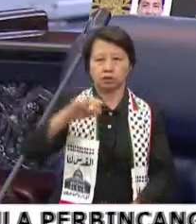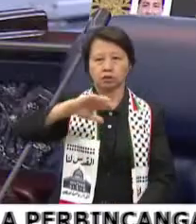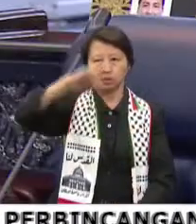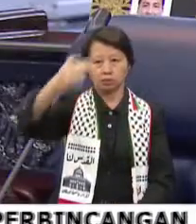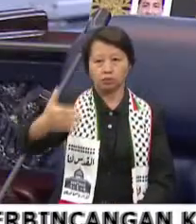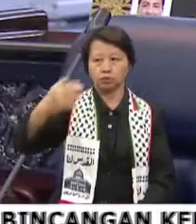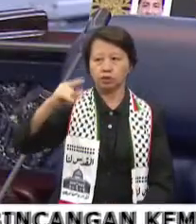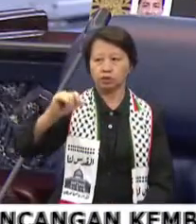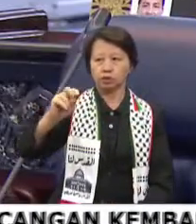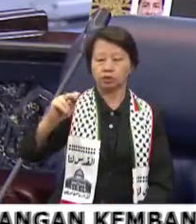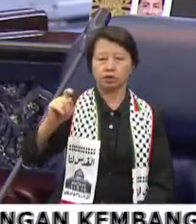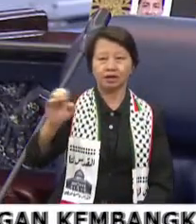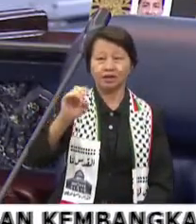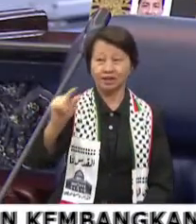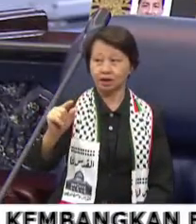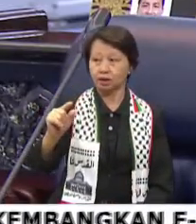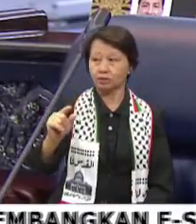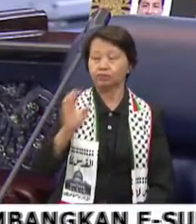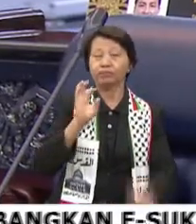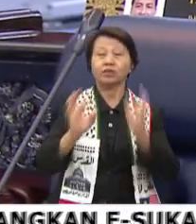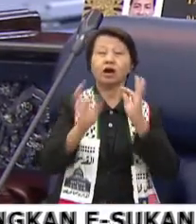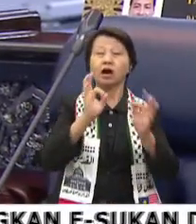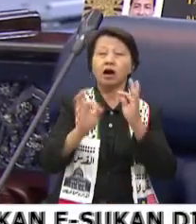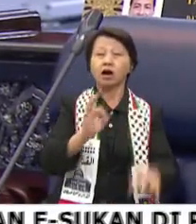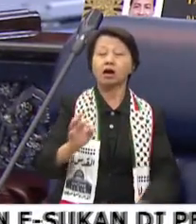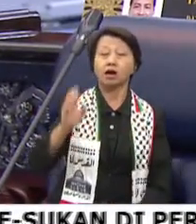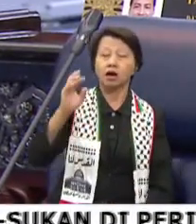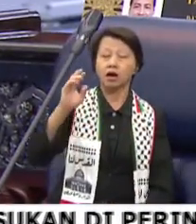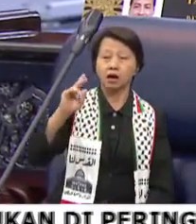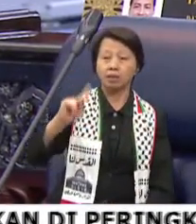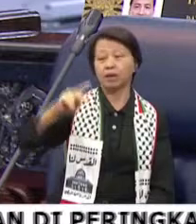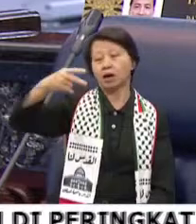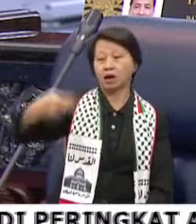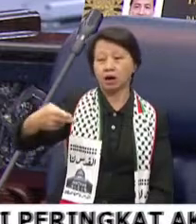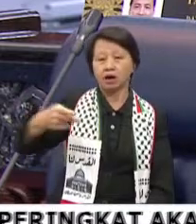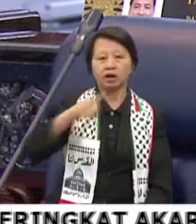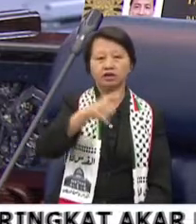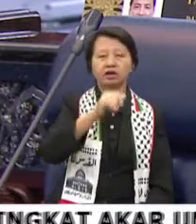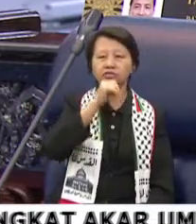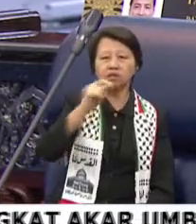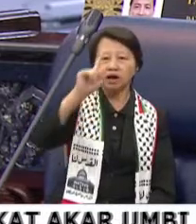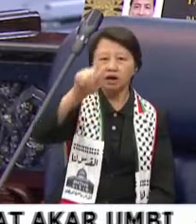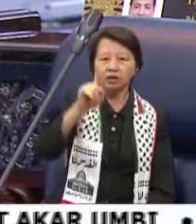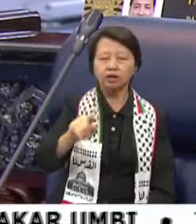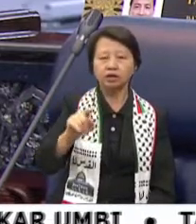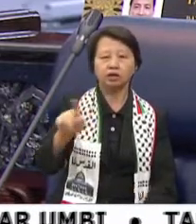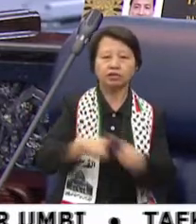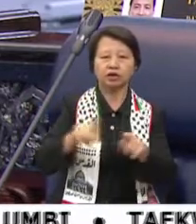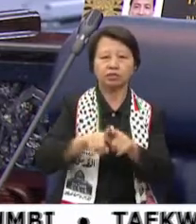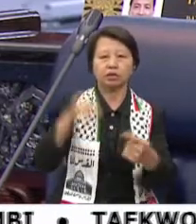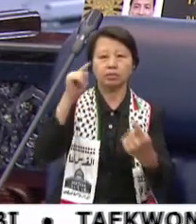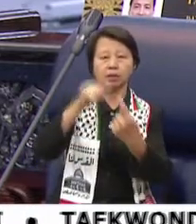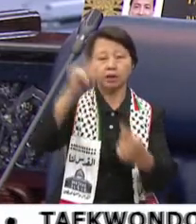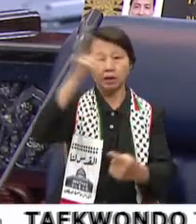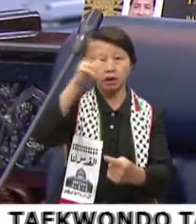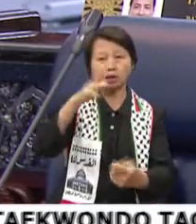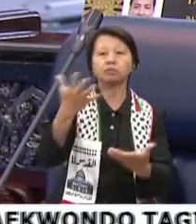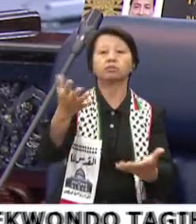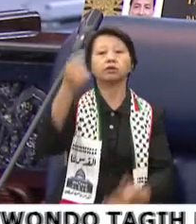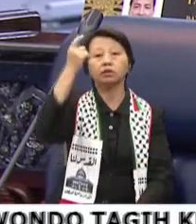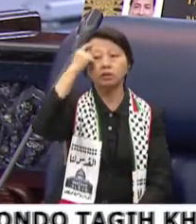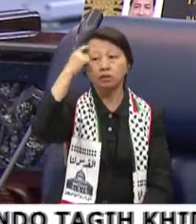Gantang kalau pakatan harapan duduk di sini pun dia tak akan tanya soalan yang sama kepada kerajaan